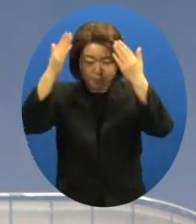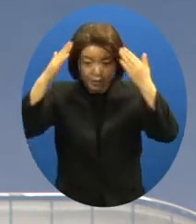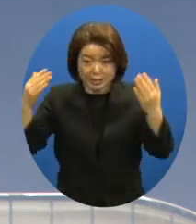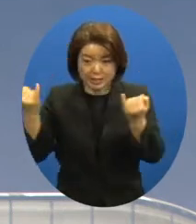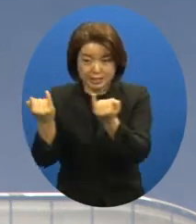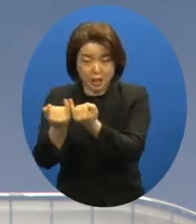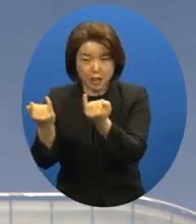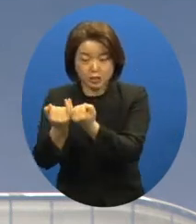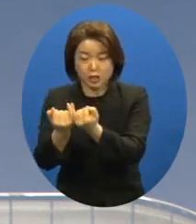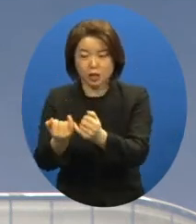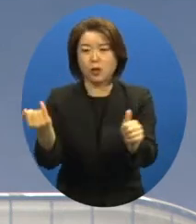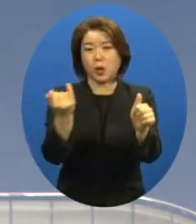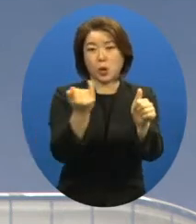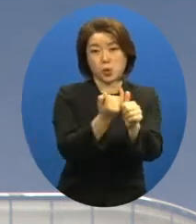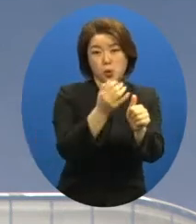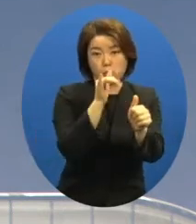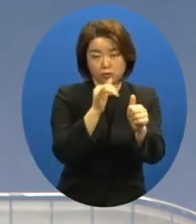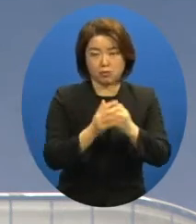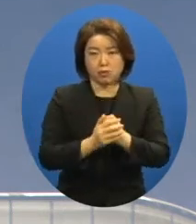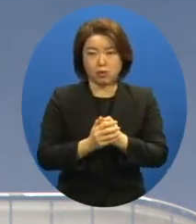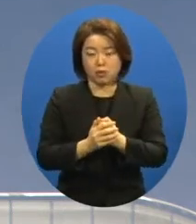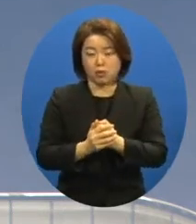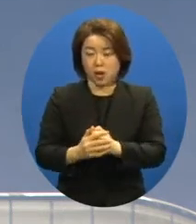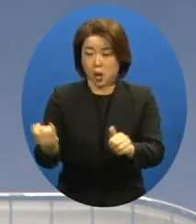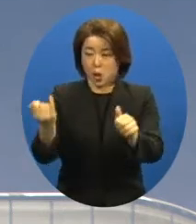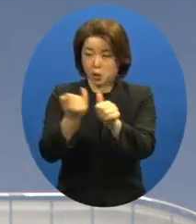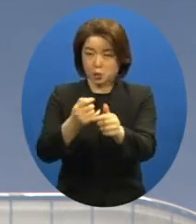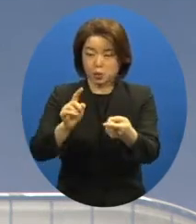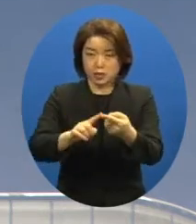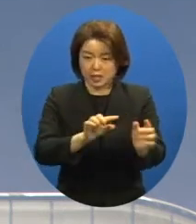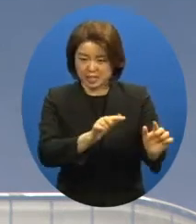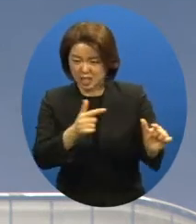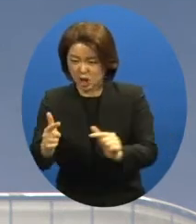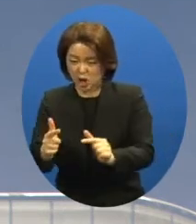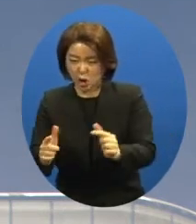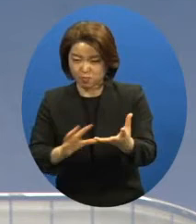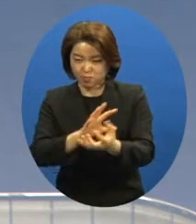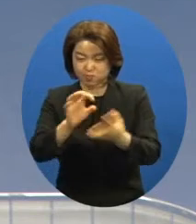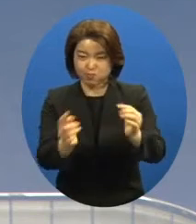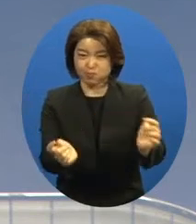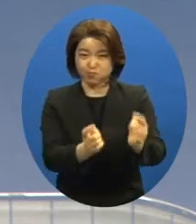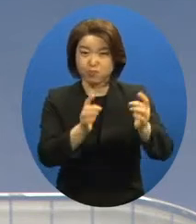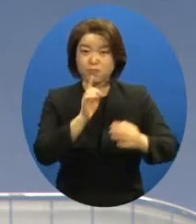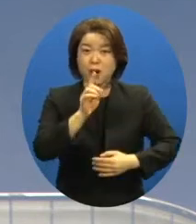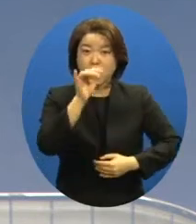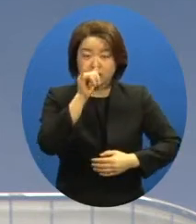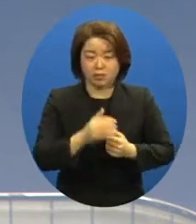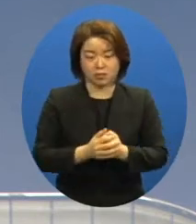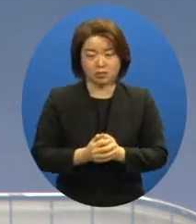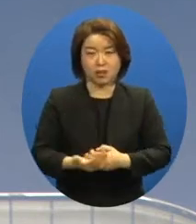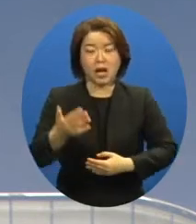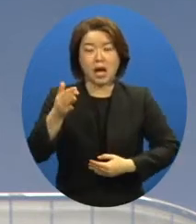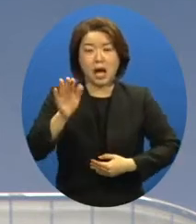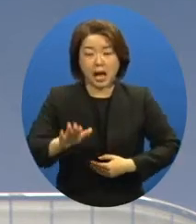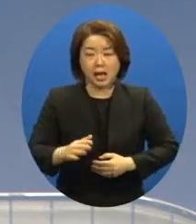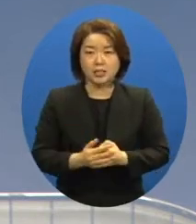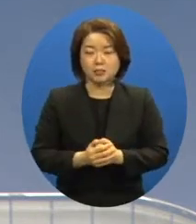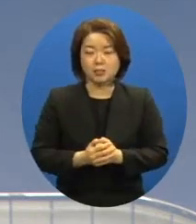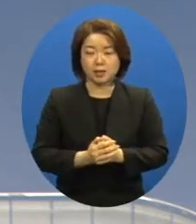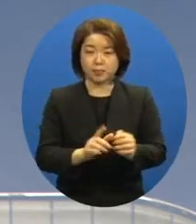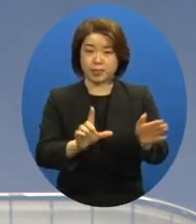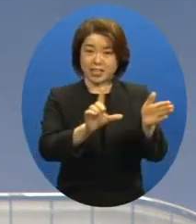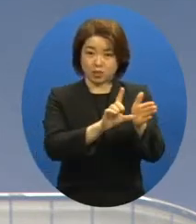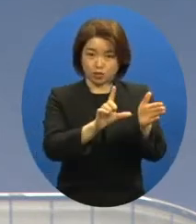결혼을 했습니다. 그가 결혼했던 것에 대한 여러 논란도 있기는 합니다만, 실제로